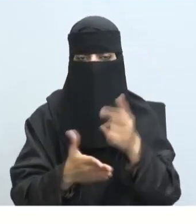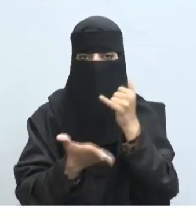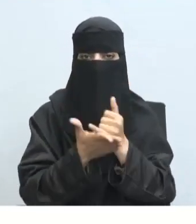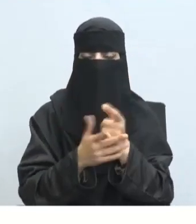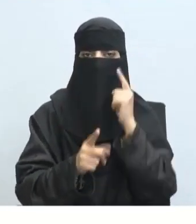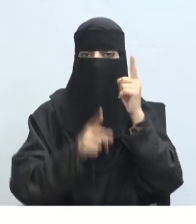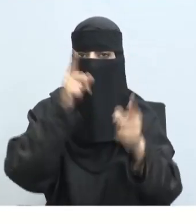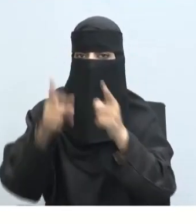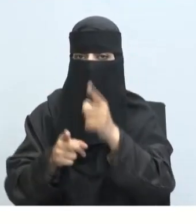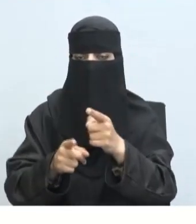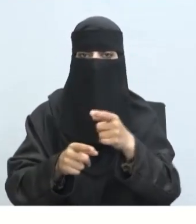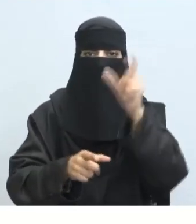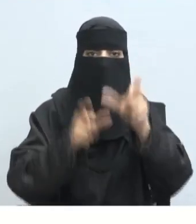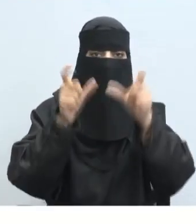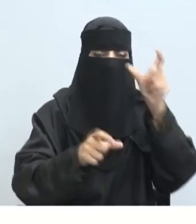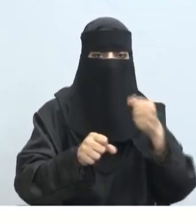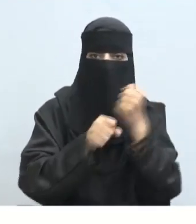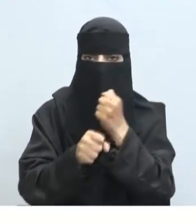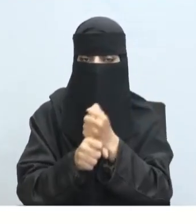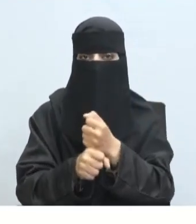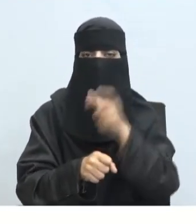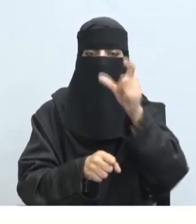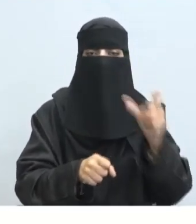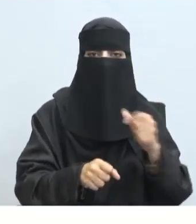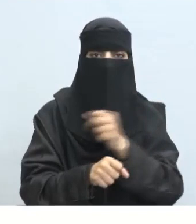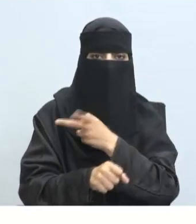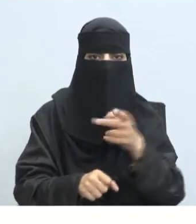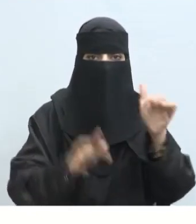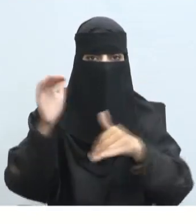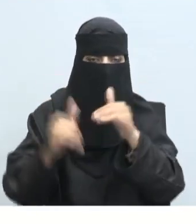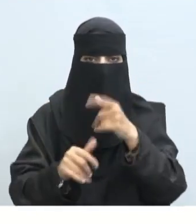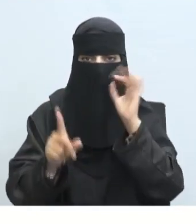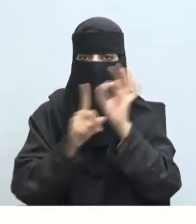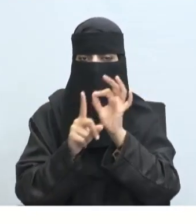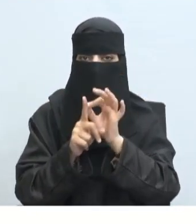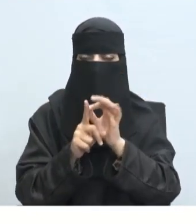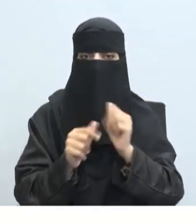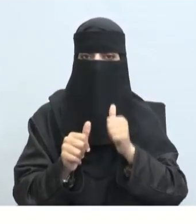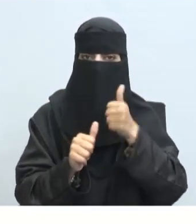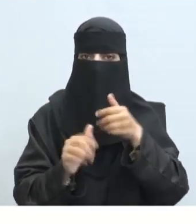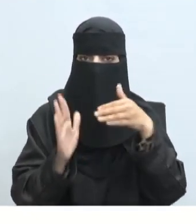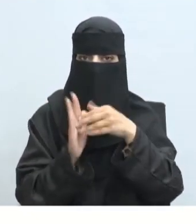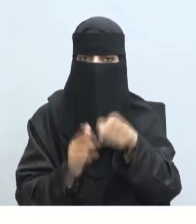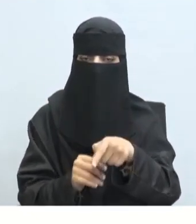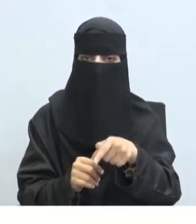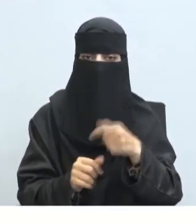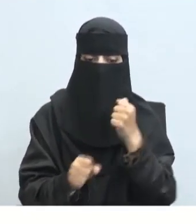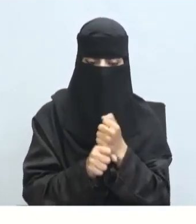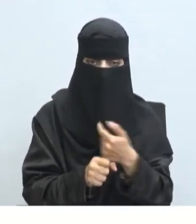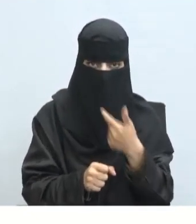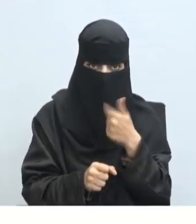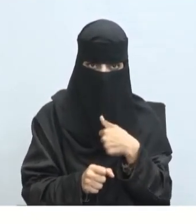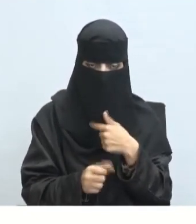هي من توجه جميع العمال جميع الموظفين جميع الموردين للهدف الذي تسعى اليه دورها كما